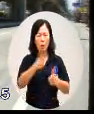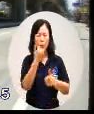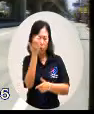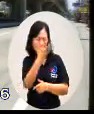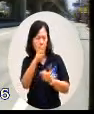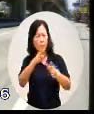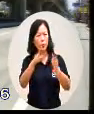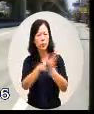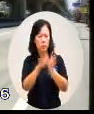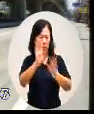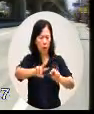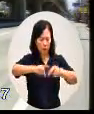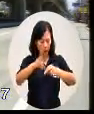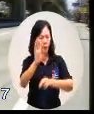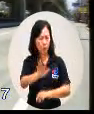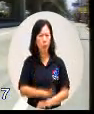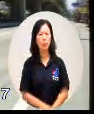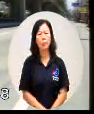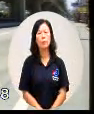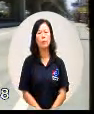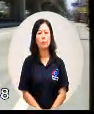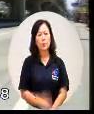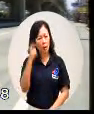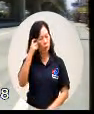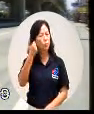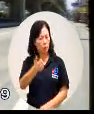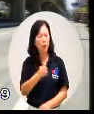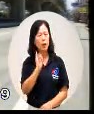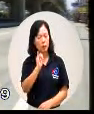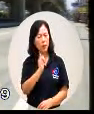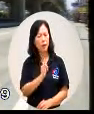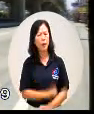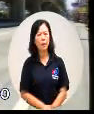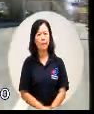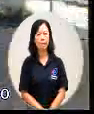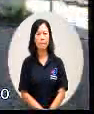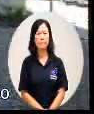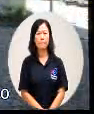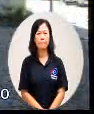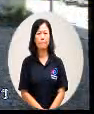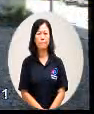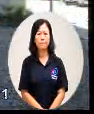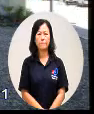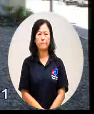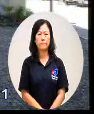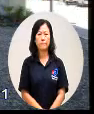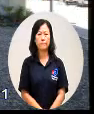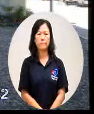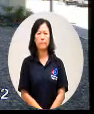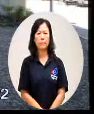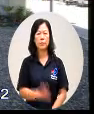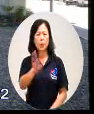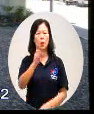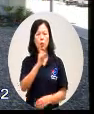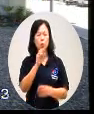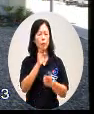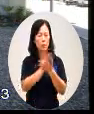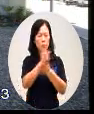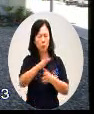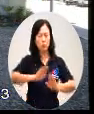已经有改善了，不错了哈，到好的阶段了哈，再来，我讲我进步啊，你去看这全